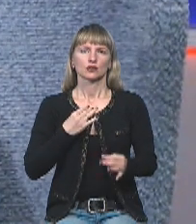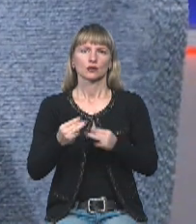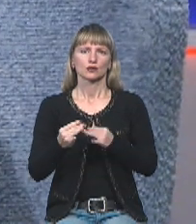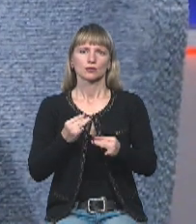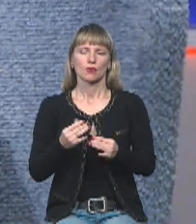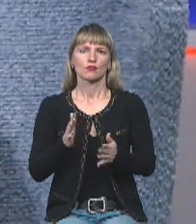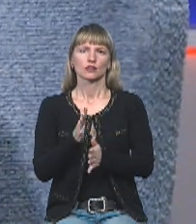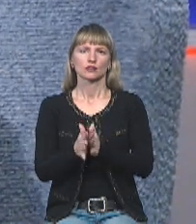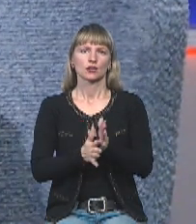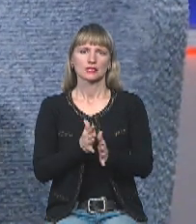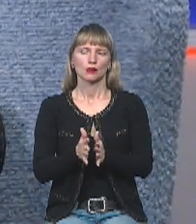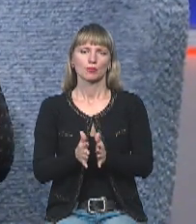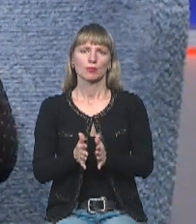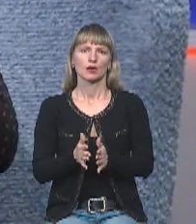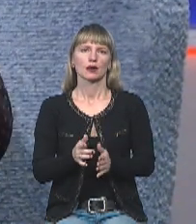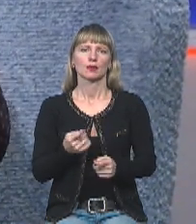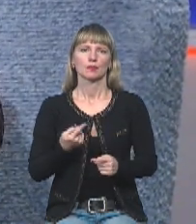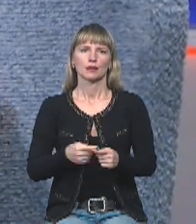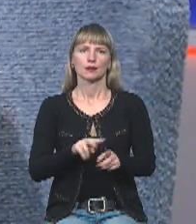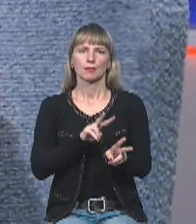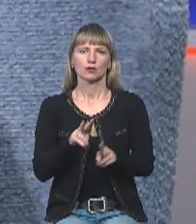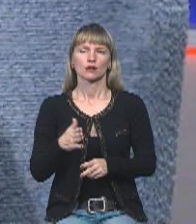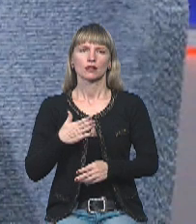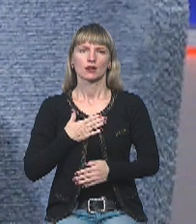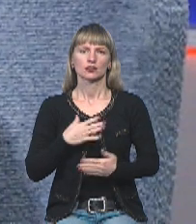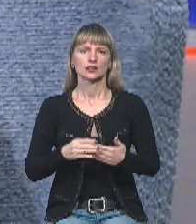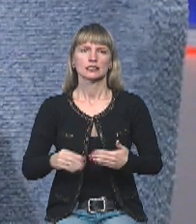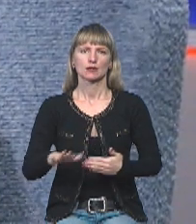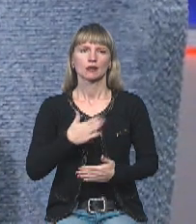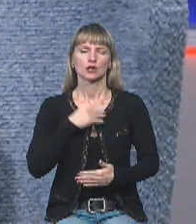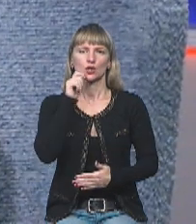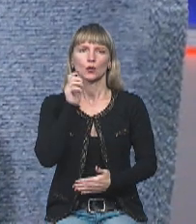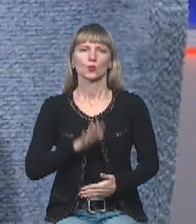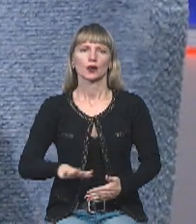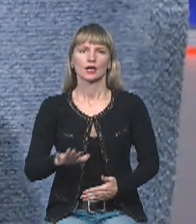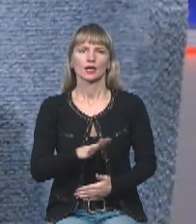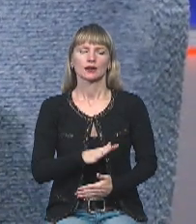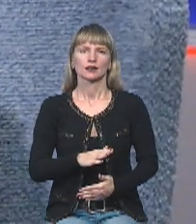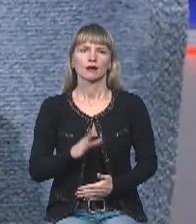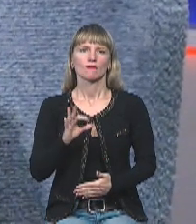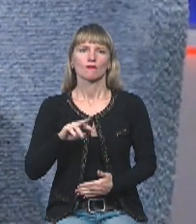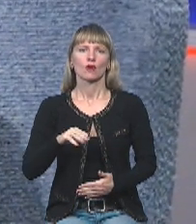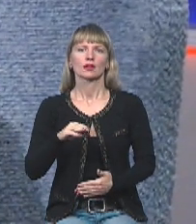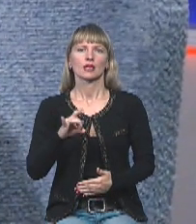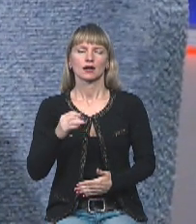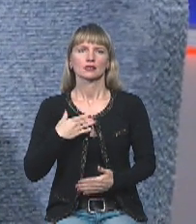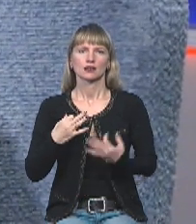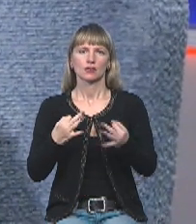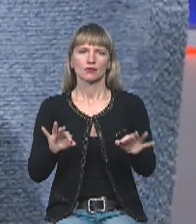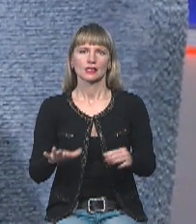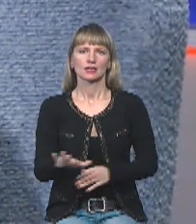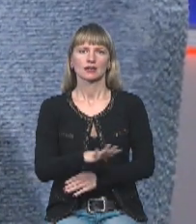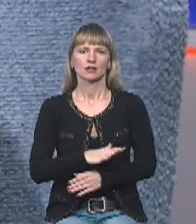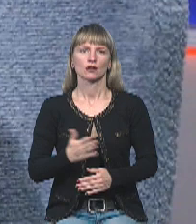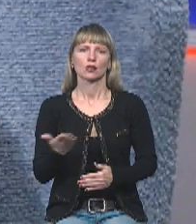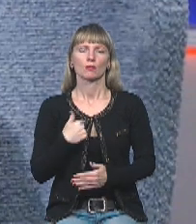розмови мовою жестів. Отже, пильнуємо, це наша земля, це наша Україна. Вольтера, це наша вільна територія,